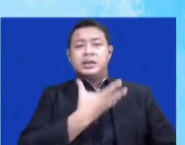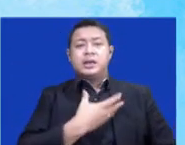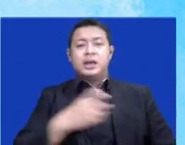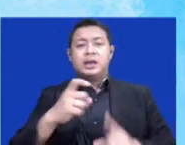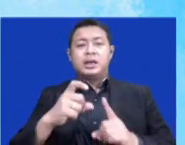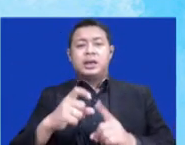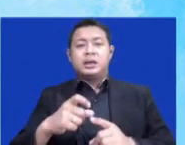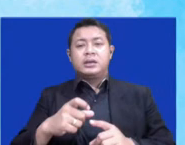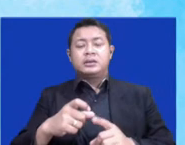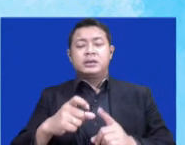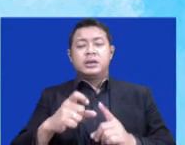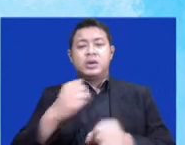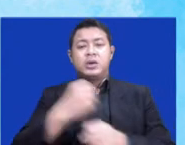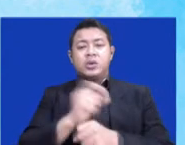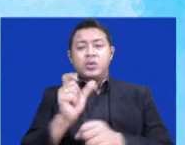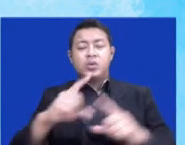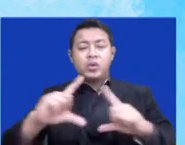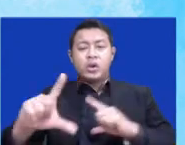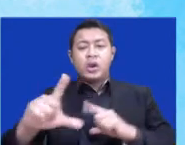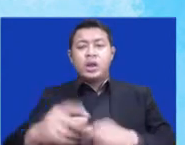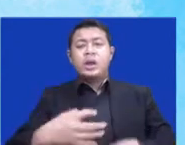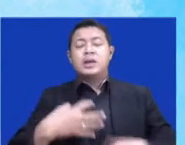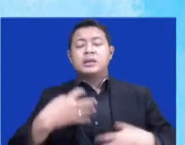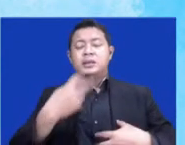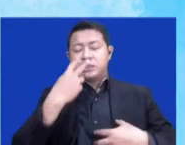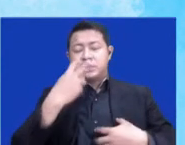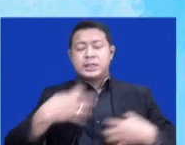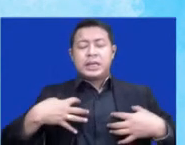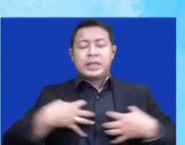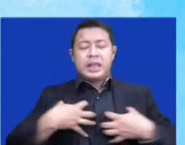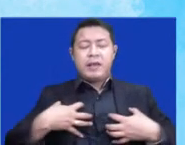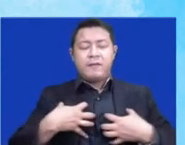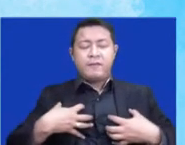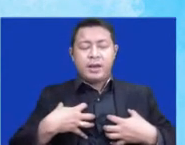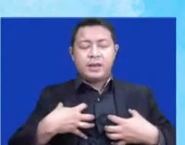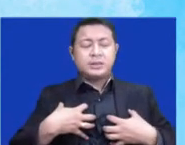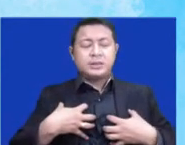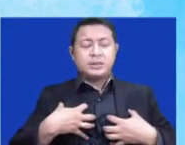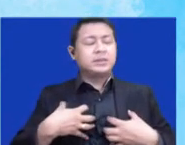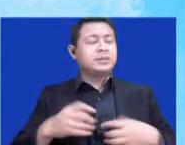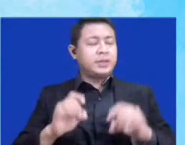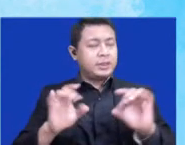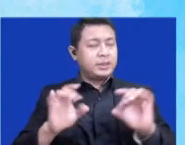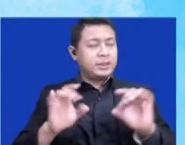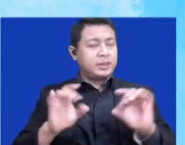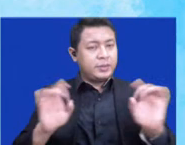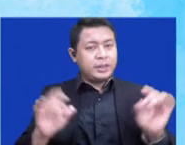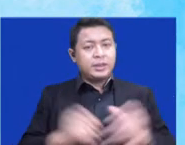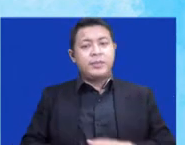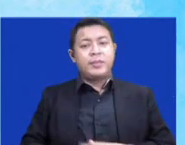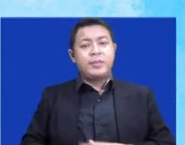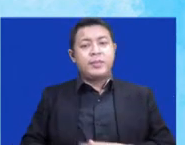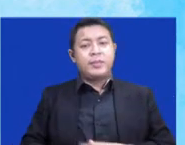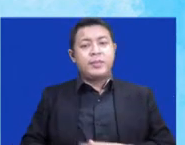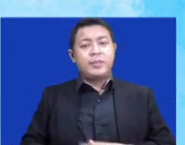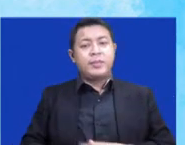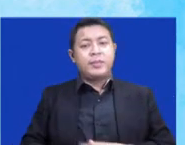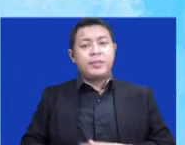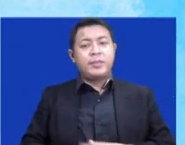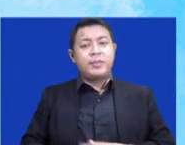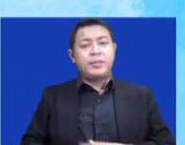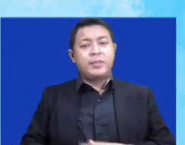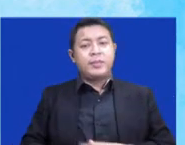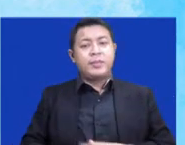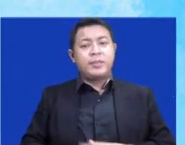jantung, penyakit pernapasan, dan kesehatan emosional. Dan melalui kemitraan dengan Plan Internasional dan UNICEF, pula